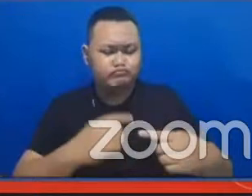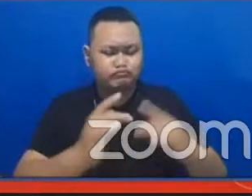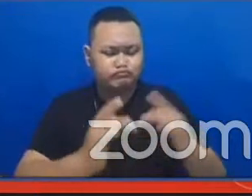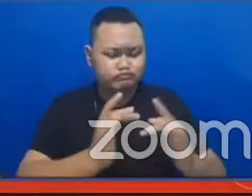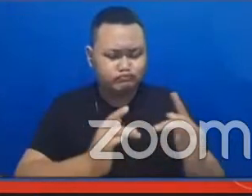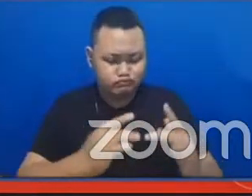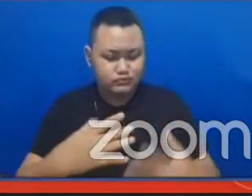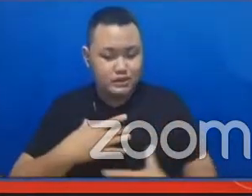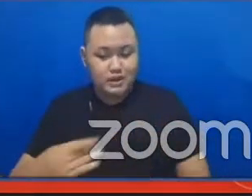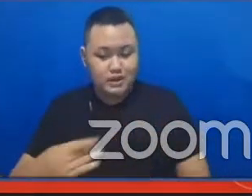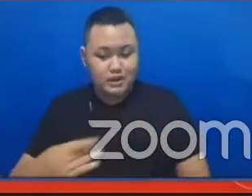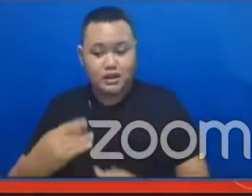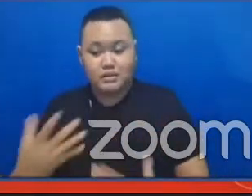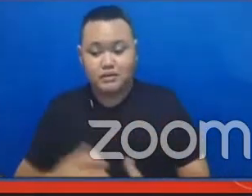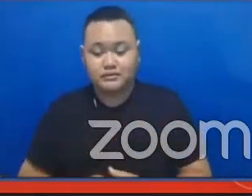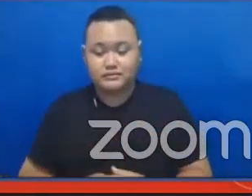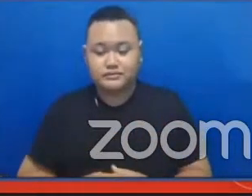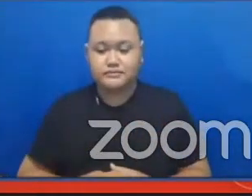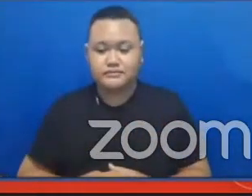yang menarik seperti tadi yang